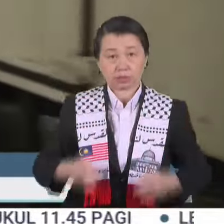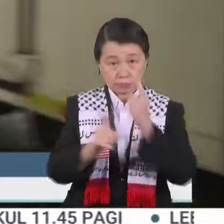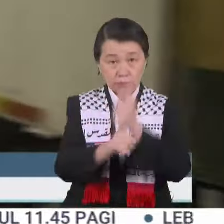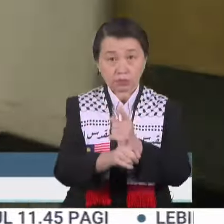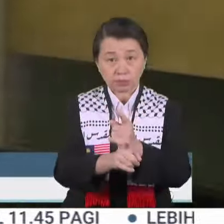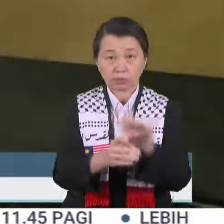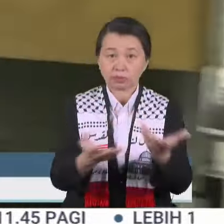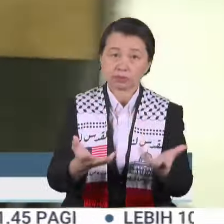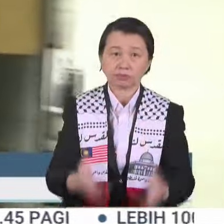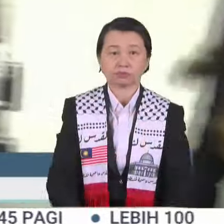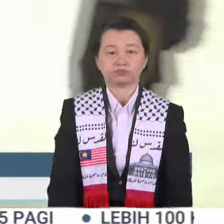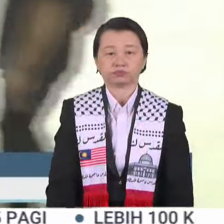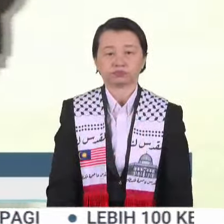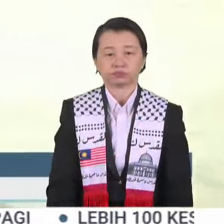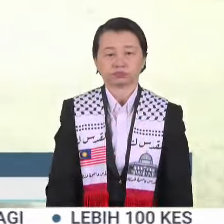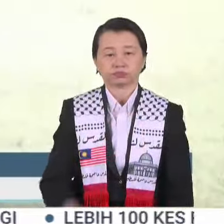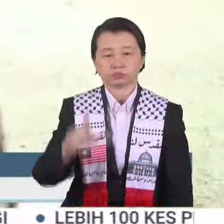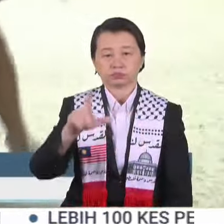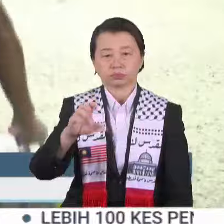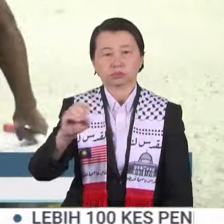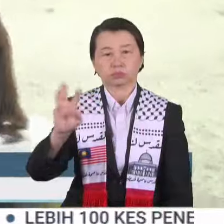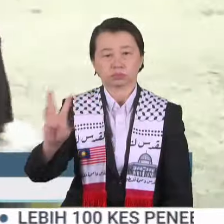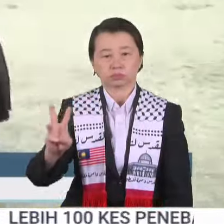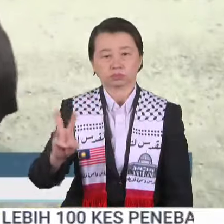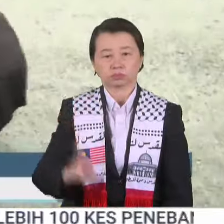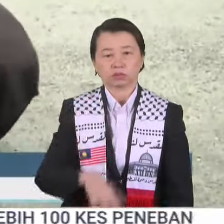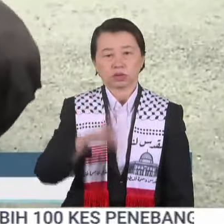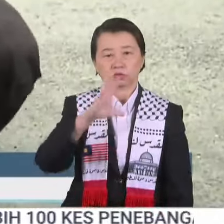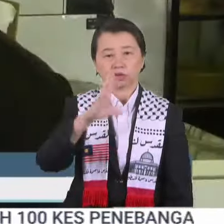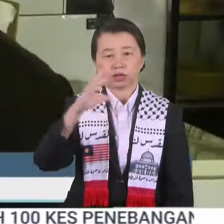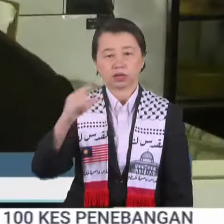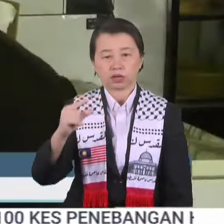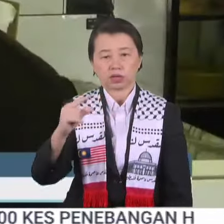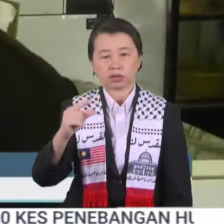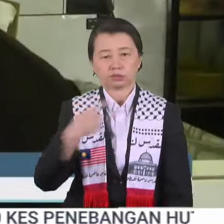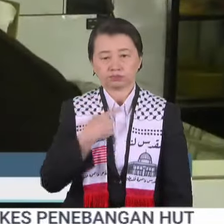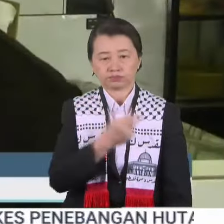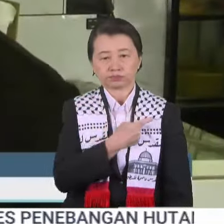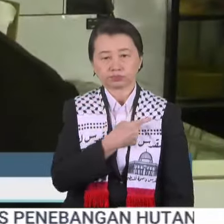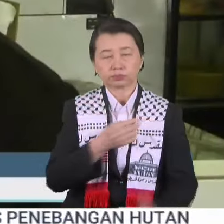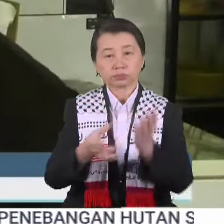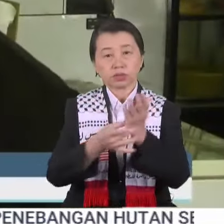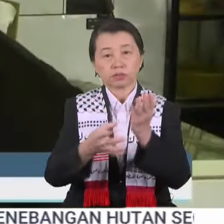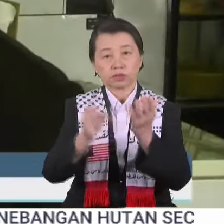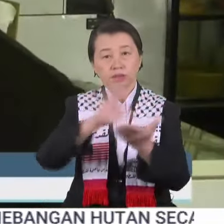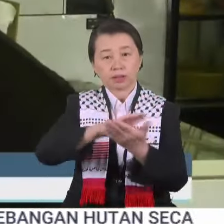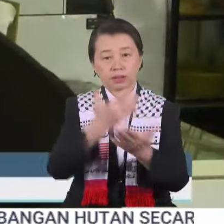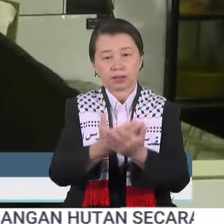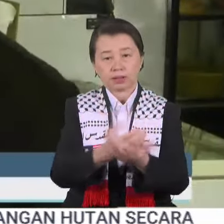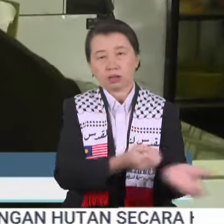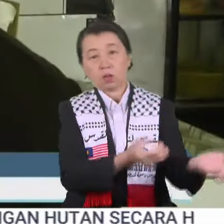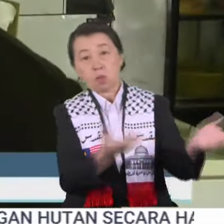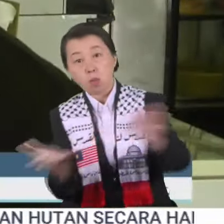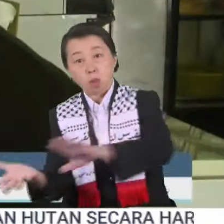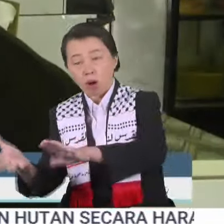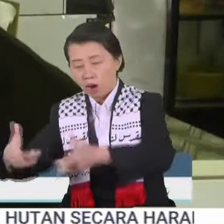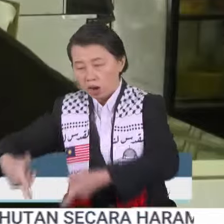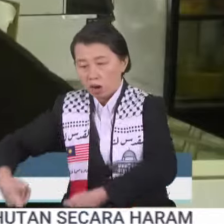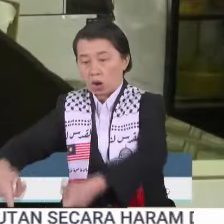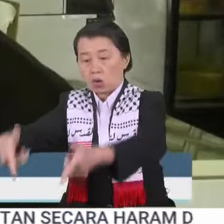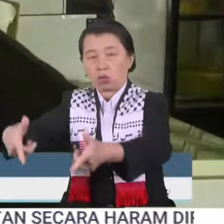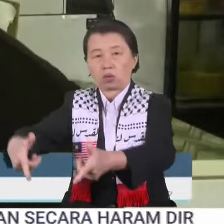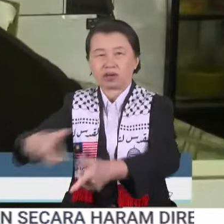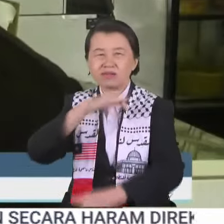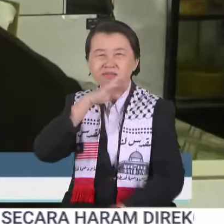kesihatan. Dua minggu 5 gallon baik itu. Kalau kami ini minyak kan buang di longkang kan,